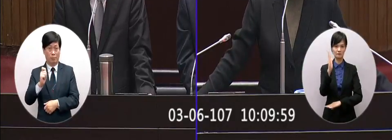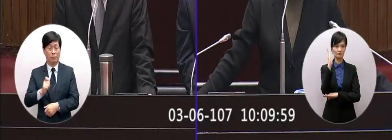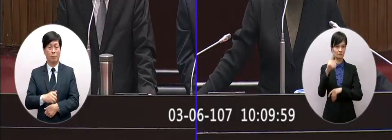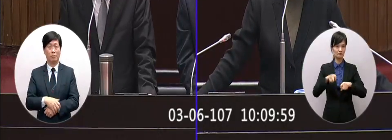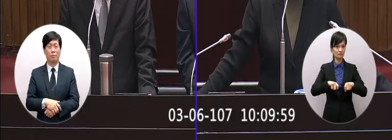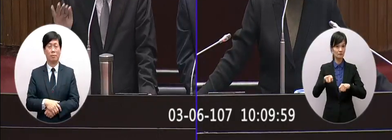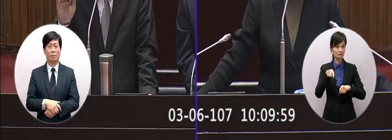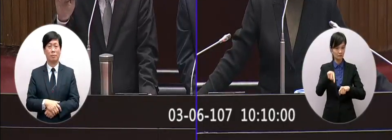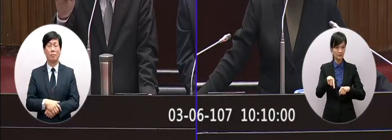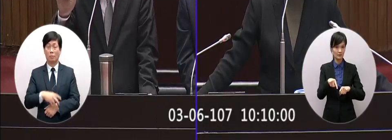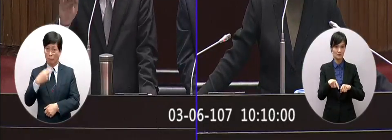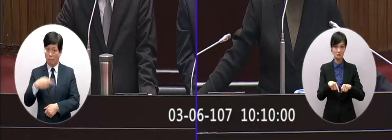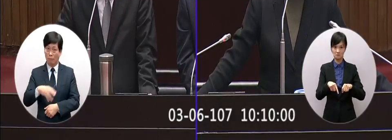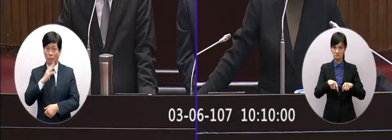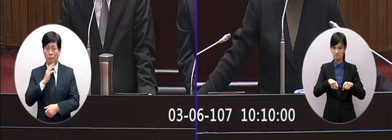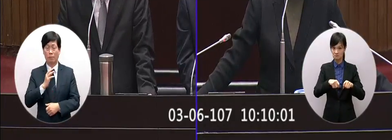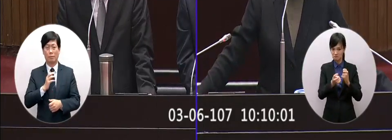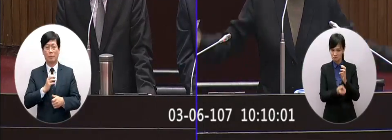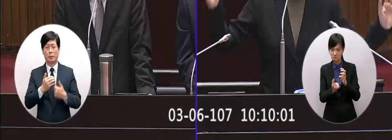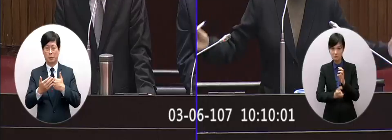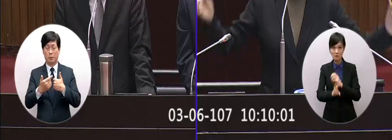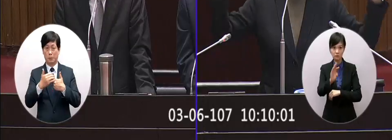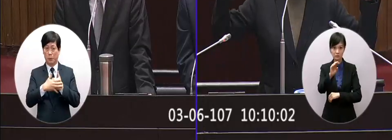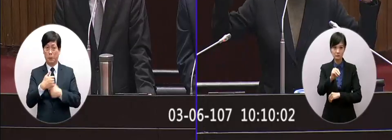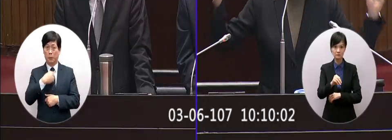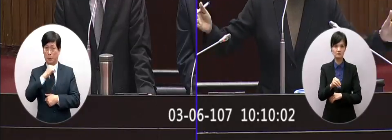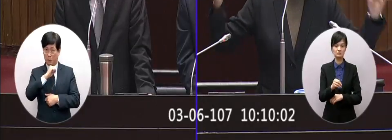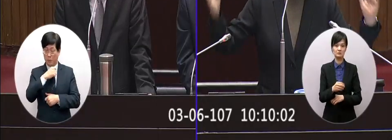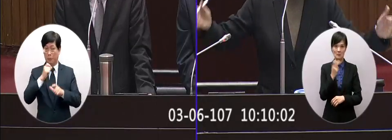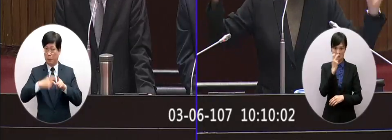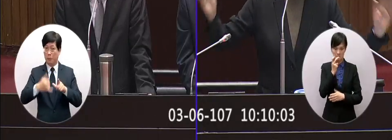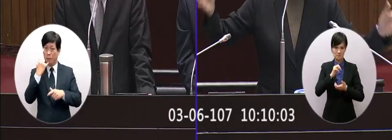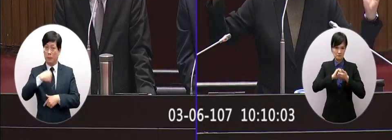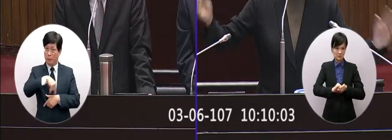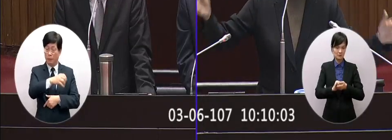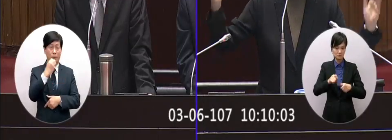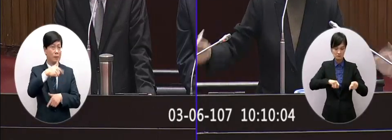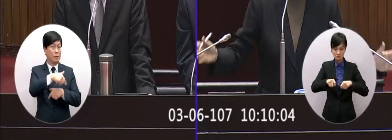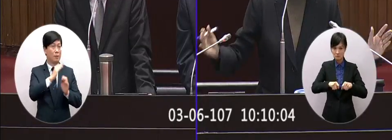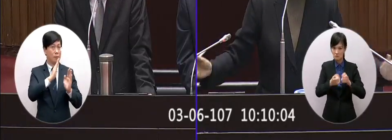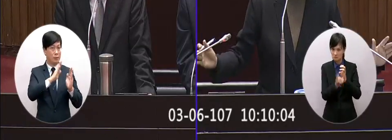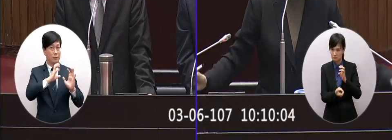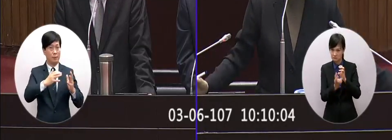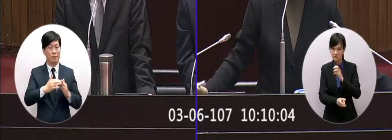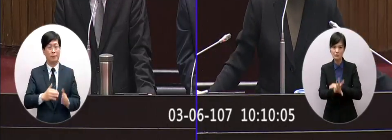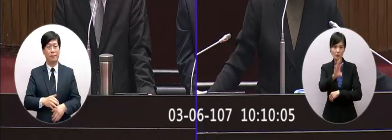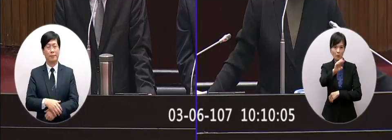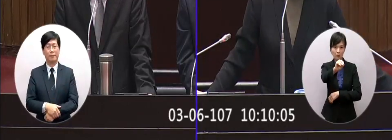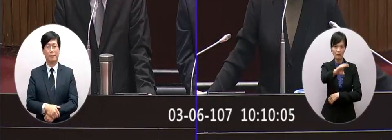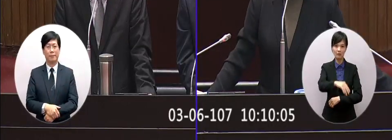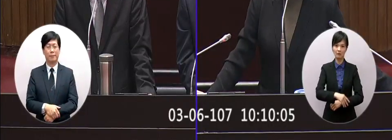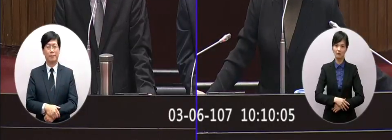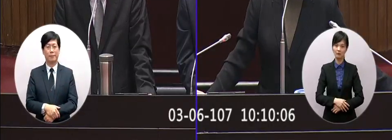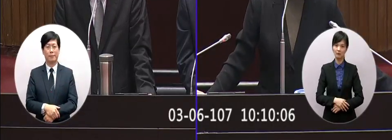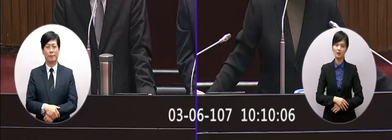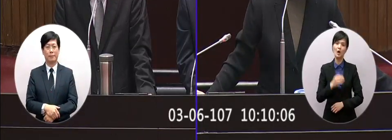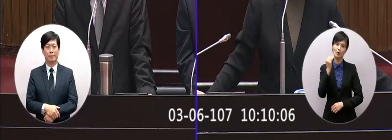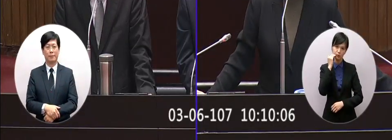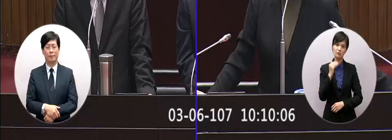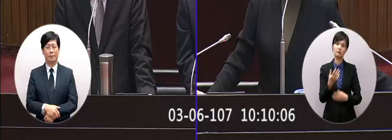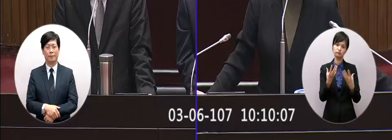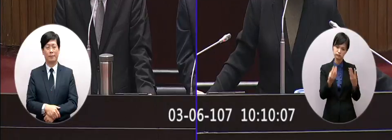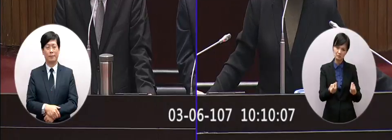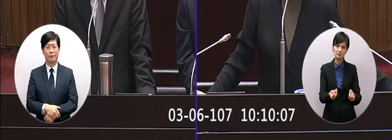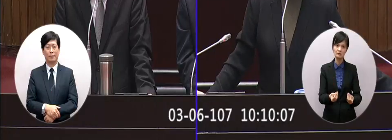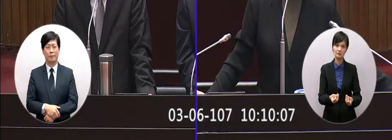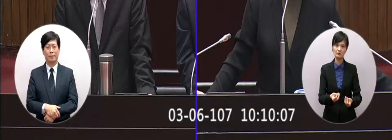的政策有没有核定计划？ 本国的企业 有没有核定计划？院长，如果没有